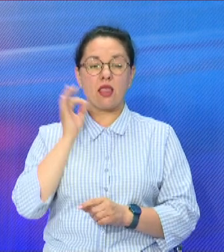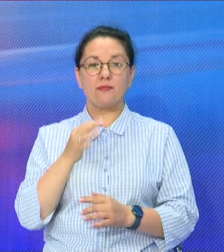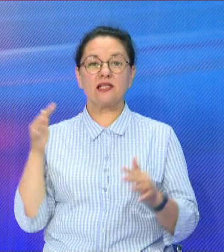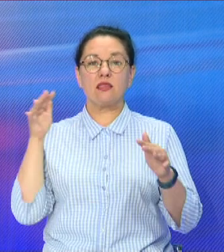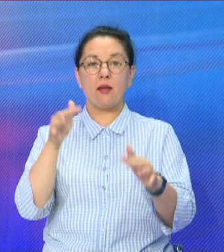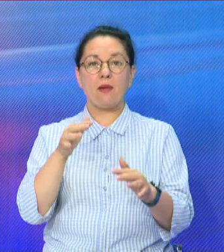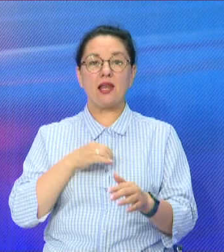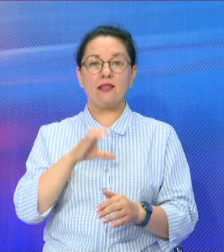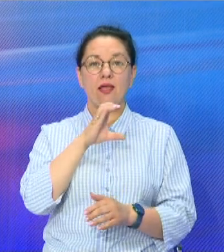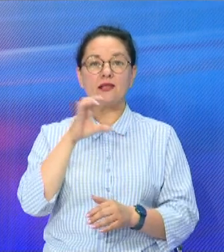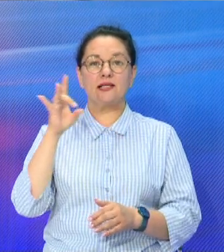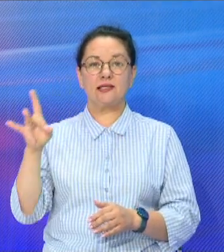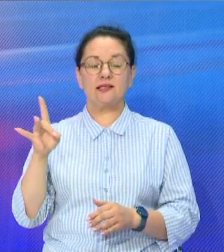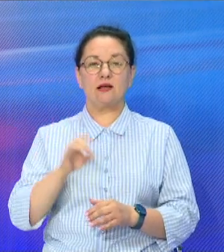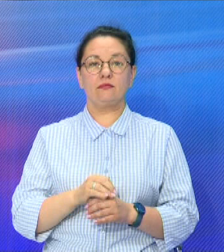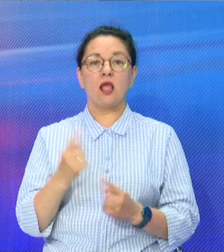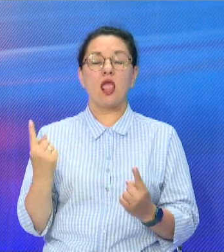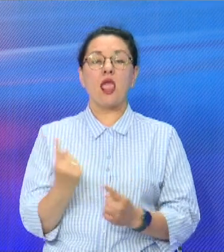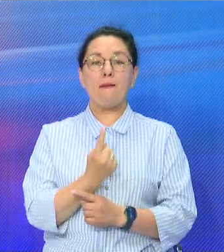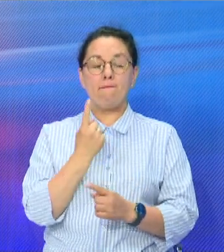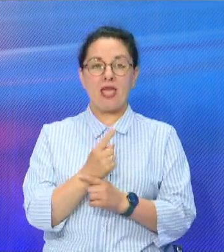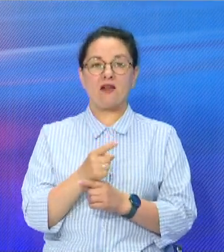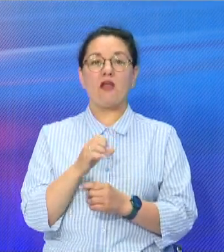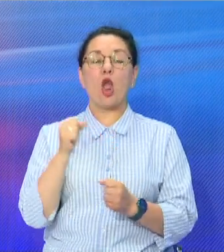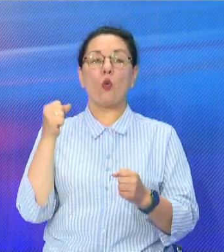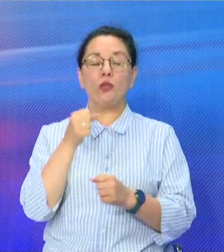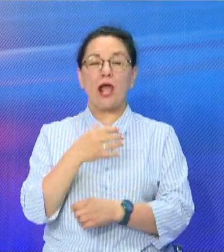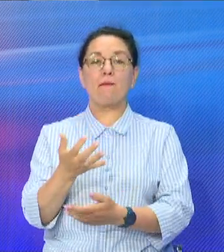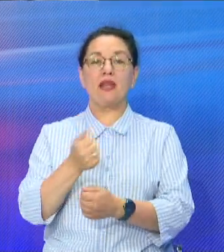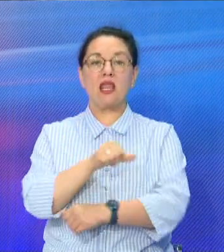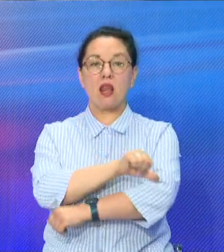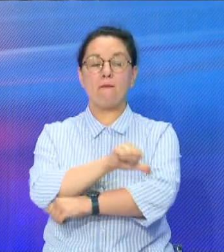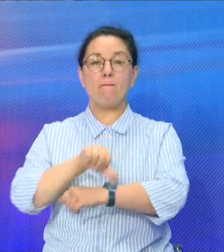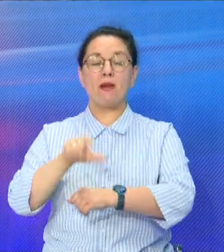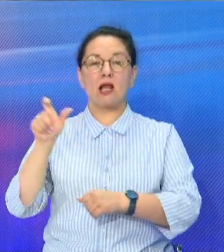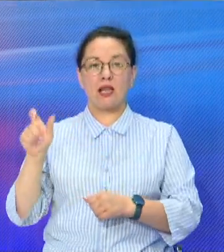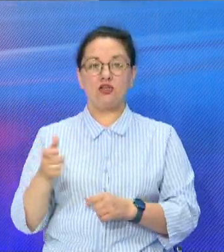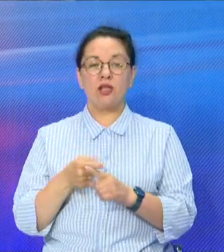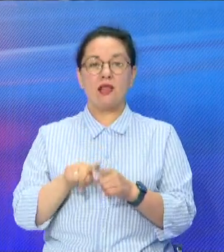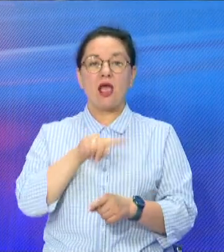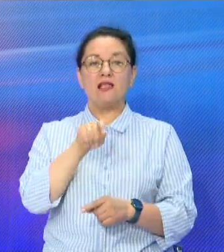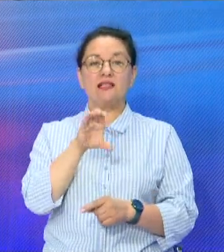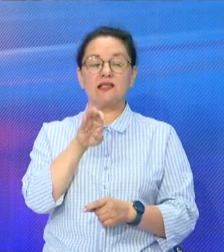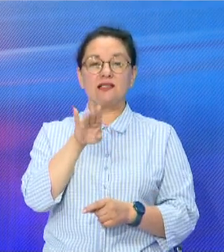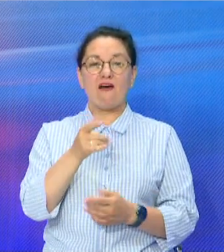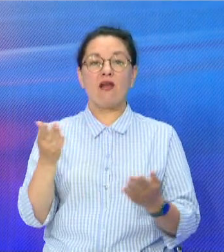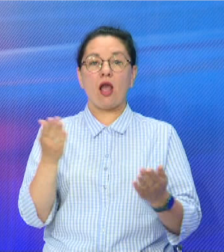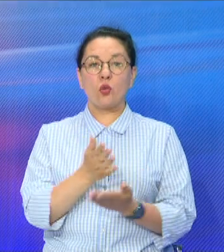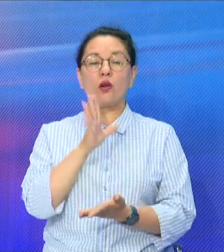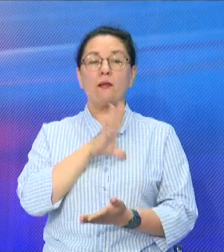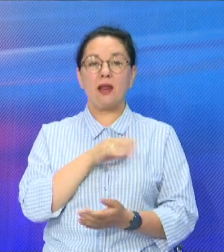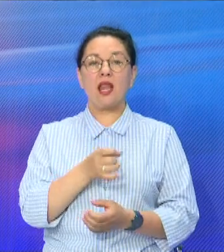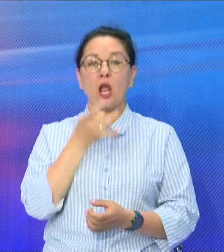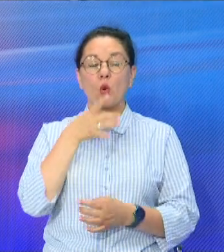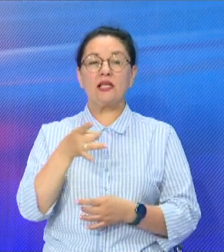союз первыми удар ворога приняли пограничники у там лику заставить с находились на территории вроде шины